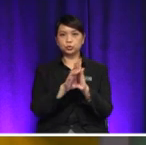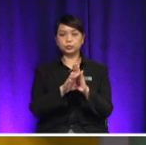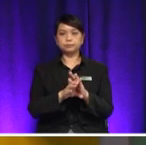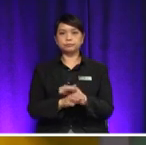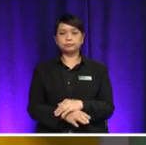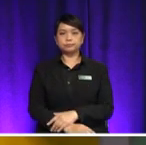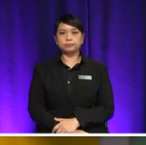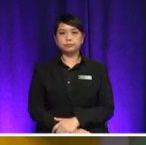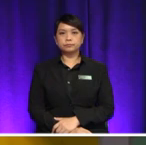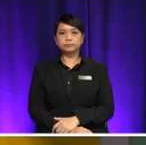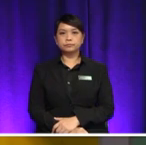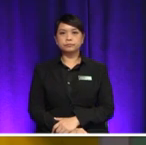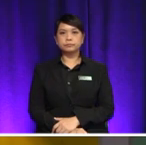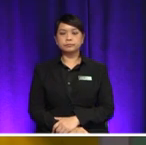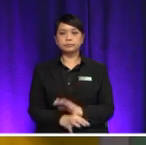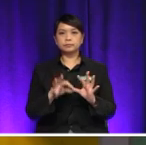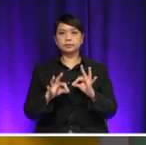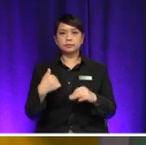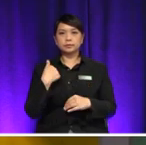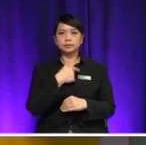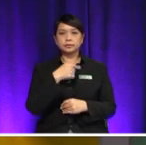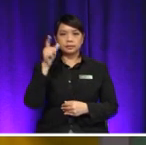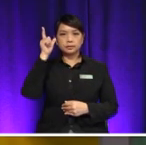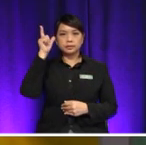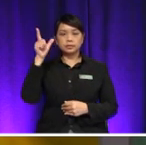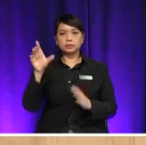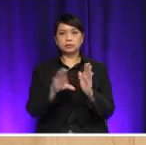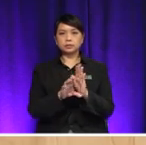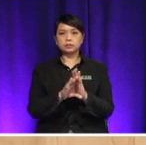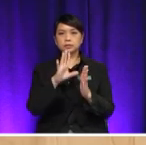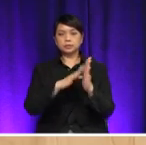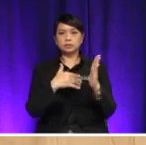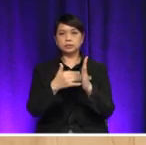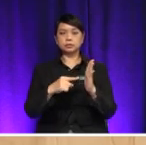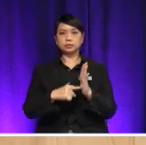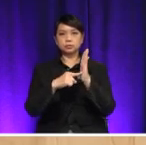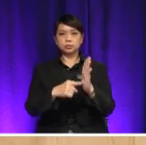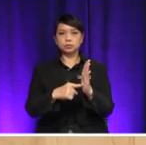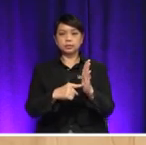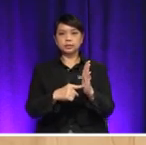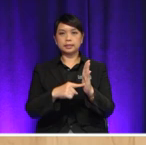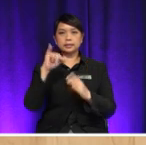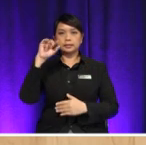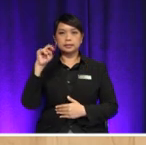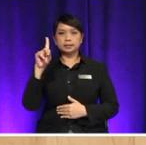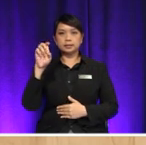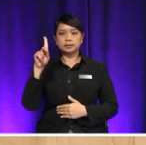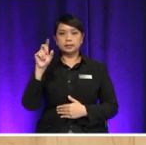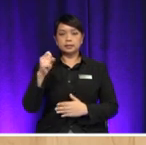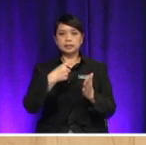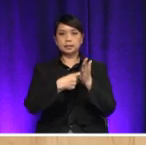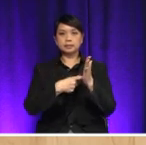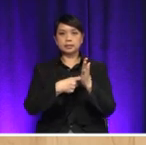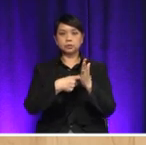jadi kalau kita tengok kepada contoh saya ambil contoh jadwal menunjukkan indeks harga bagi 3 jenis bahan untuk